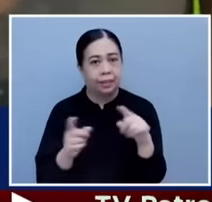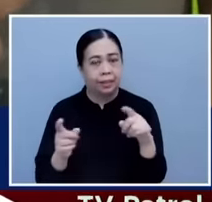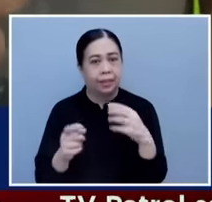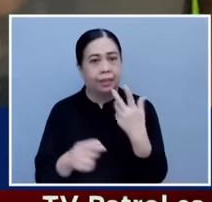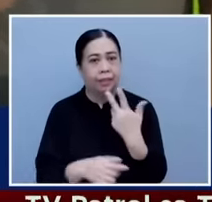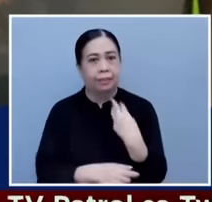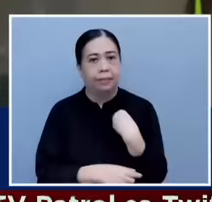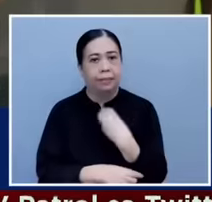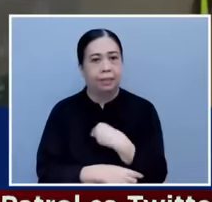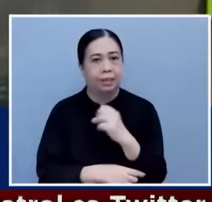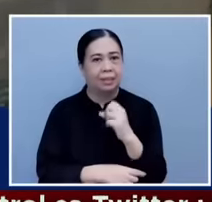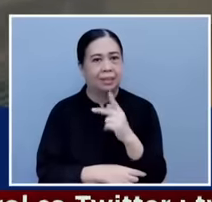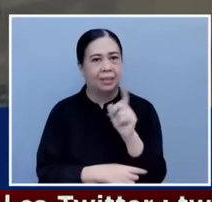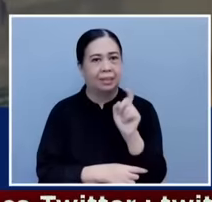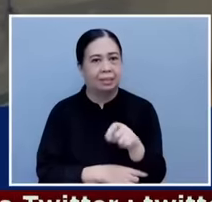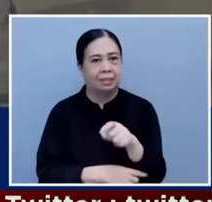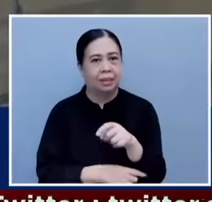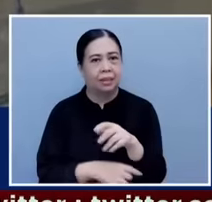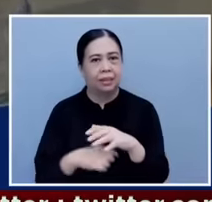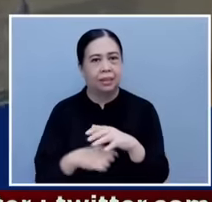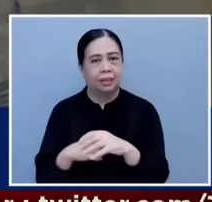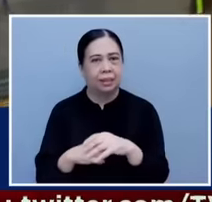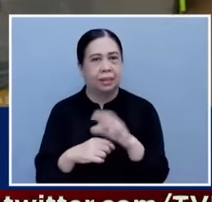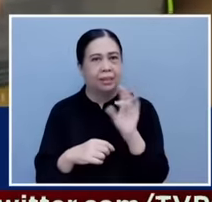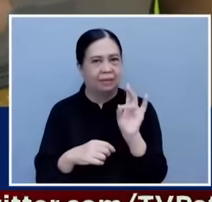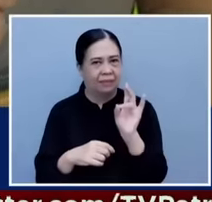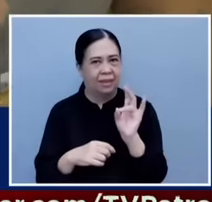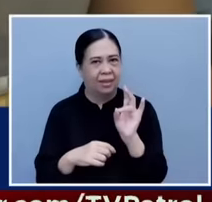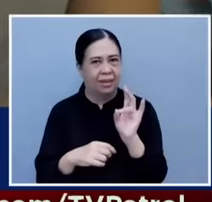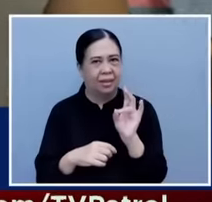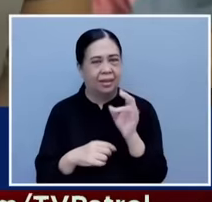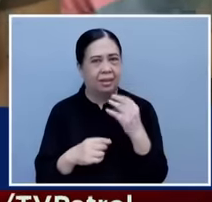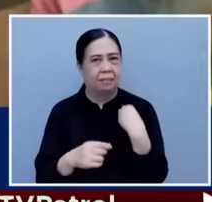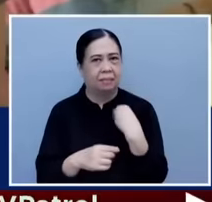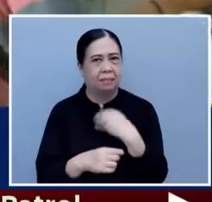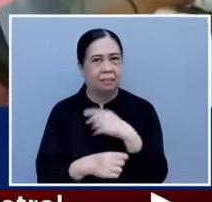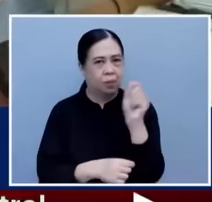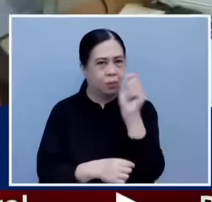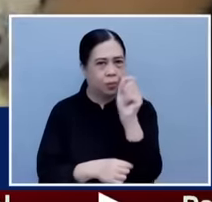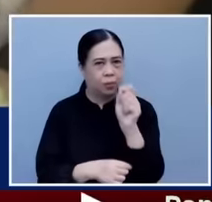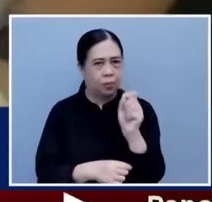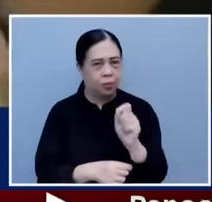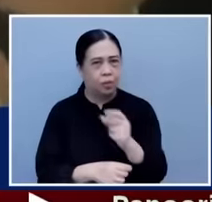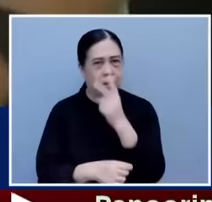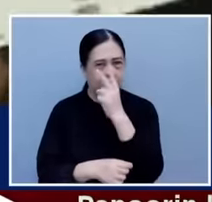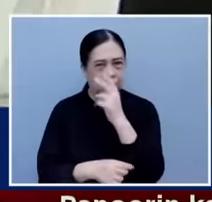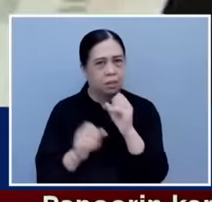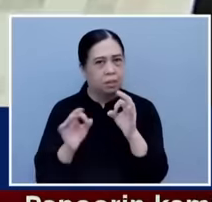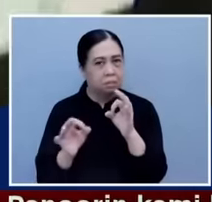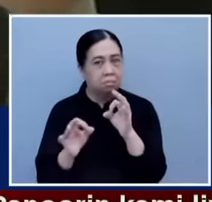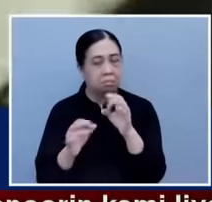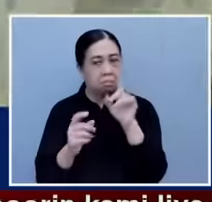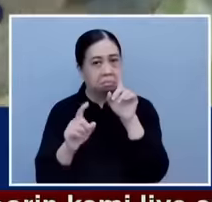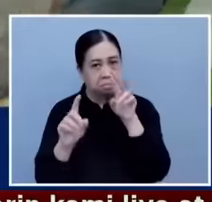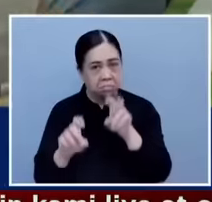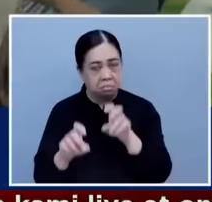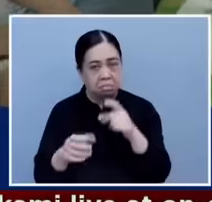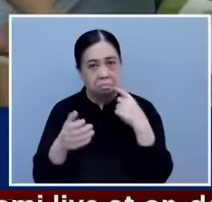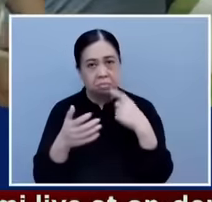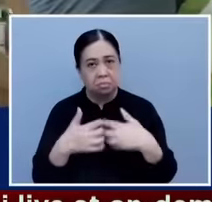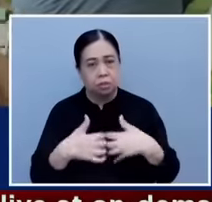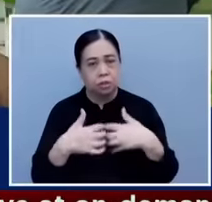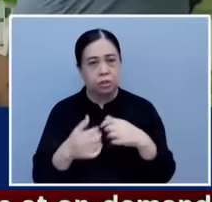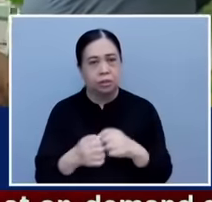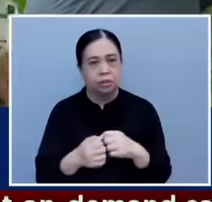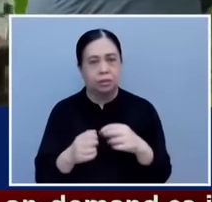ng SK. Pero dapat pito yung members ng SK na iboboto mo. So tingnan natin kung madedetect ng machine.